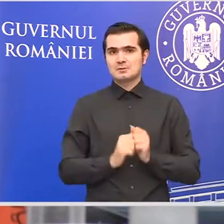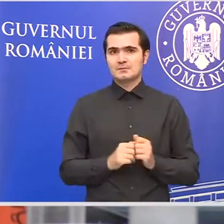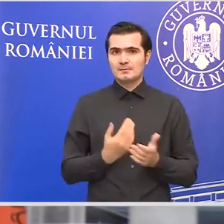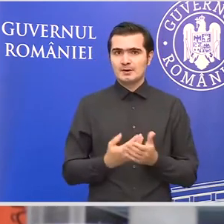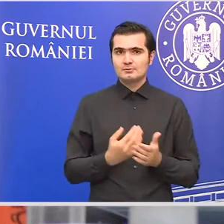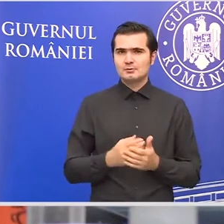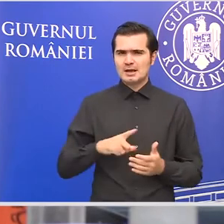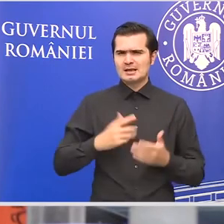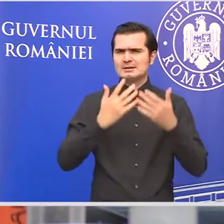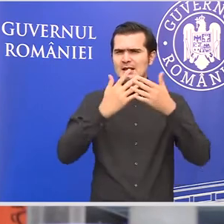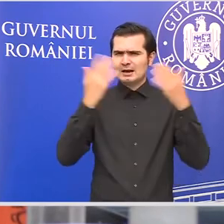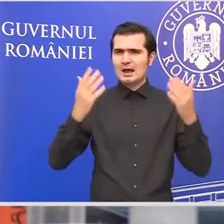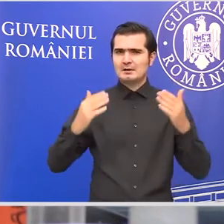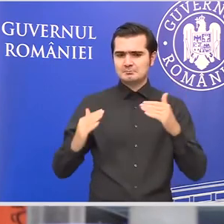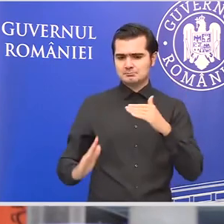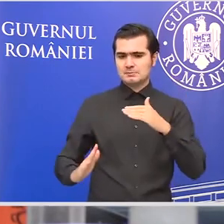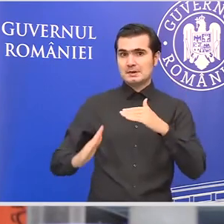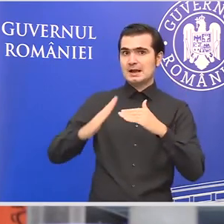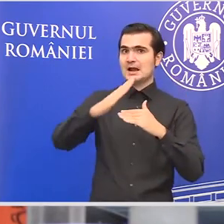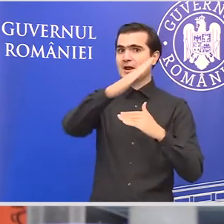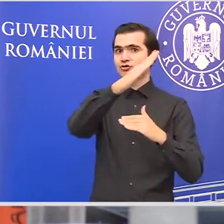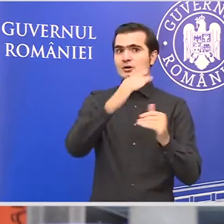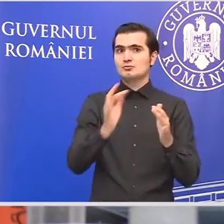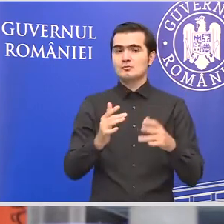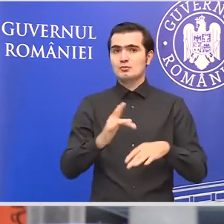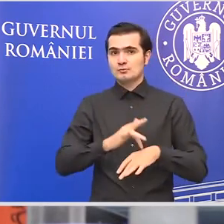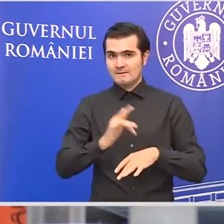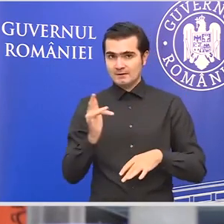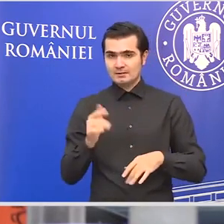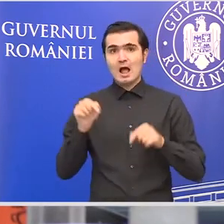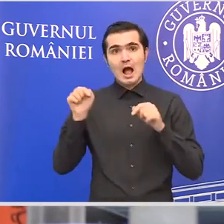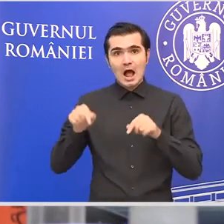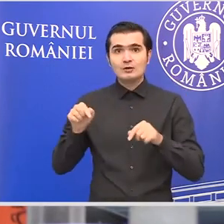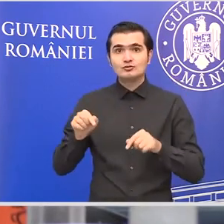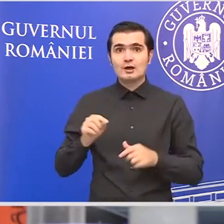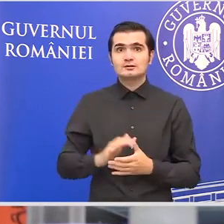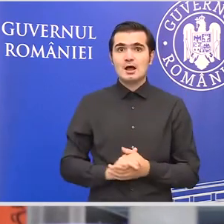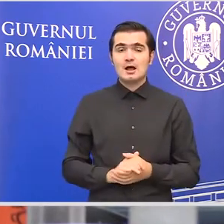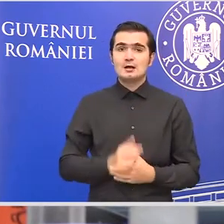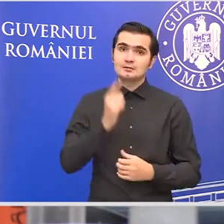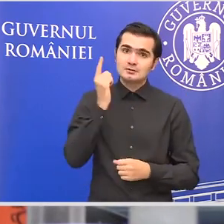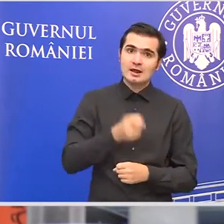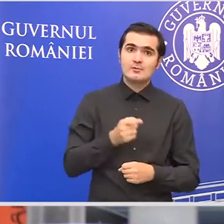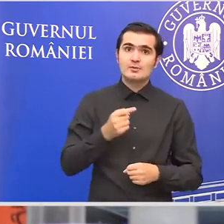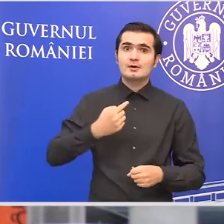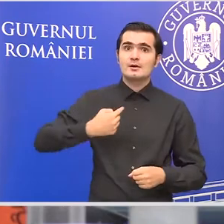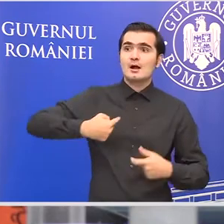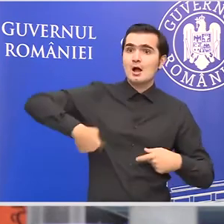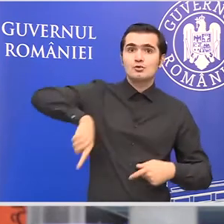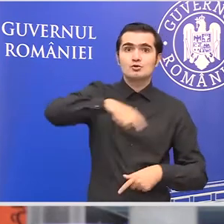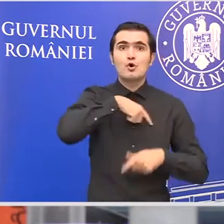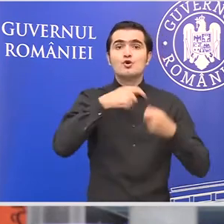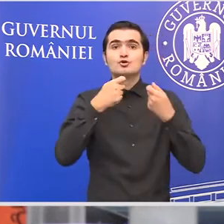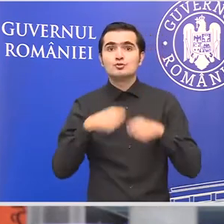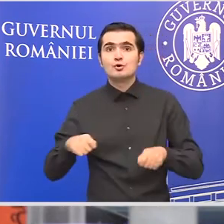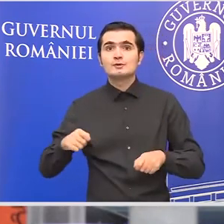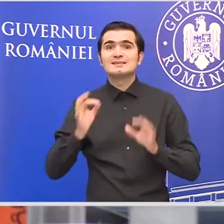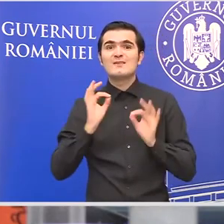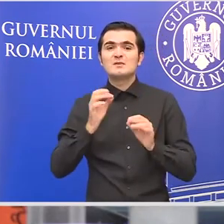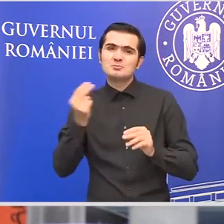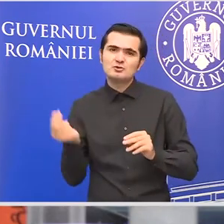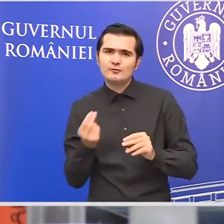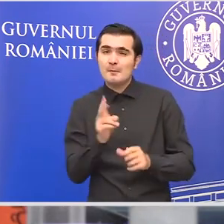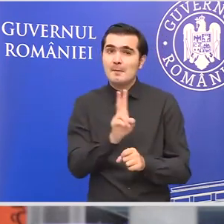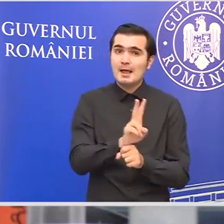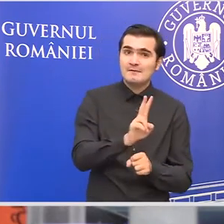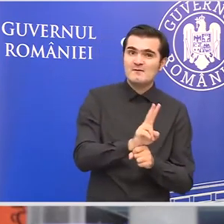Trendul este vizibil crescător și acest lucru trebuie să ne facă pe toți să fim ceva mai